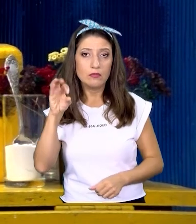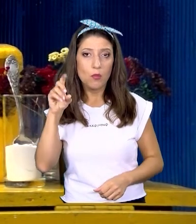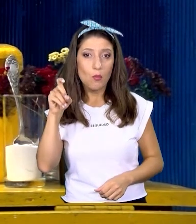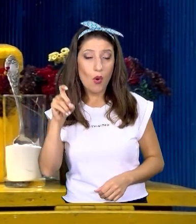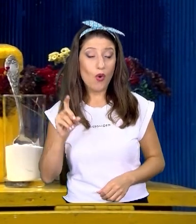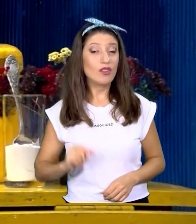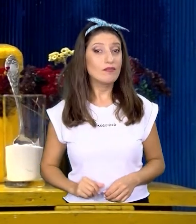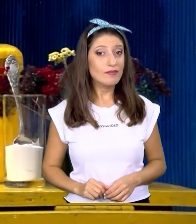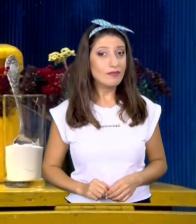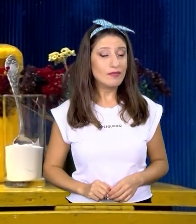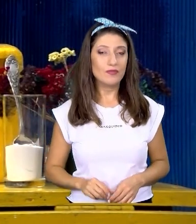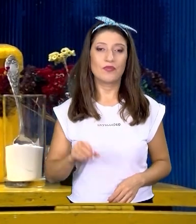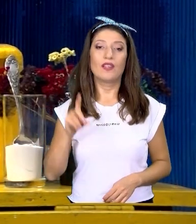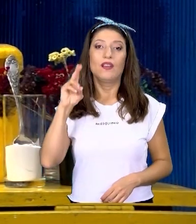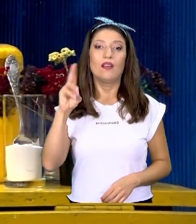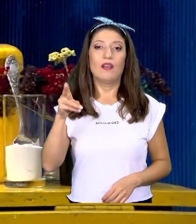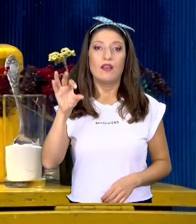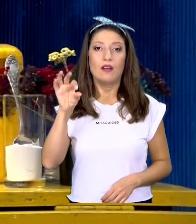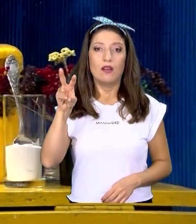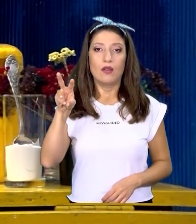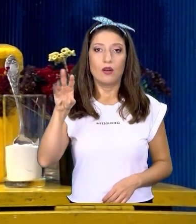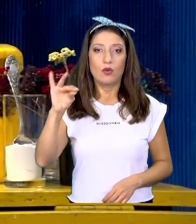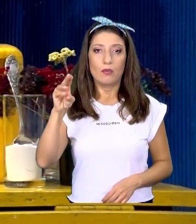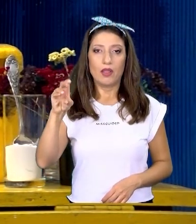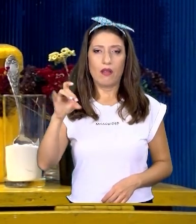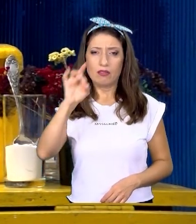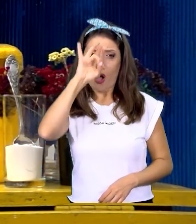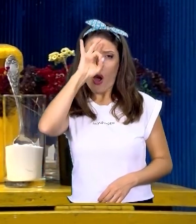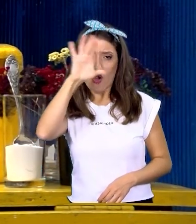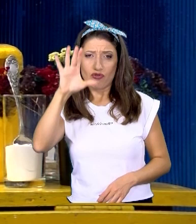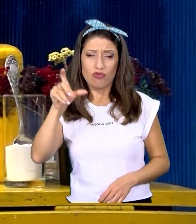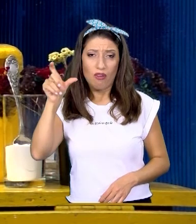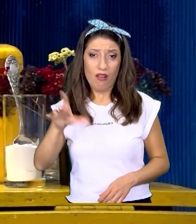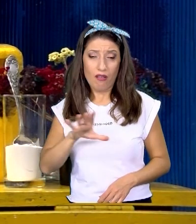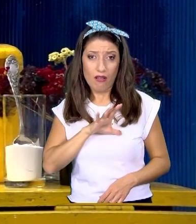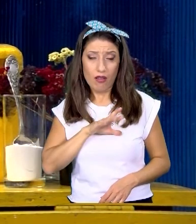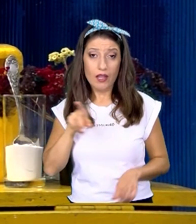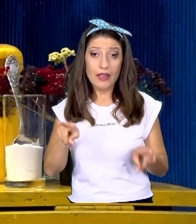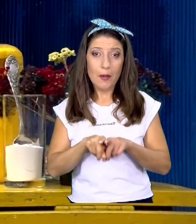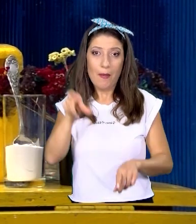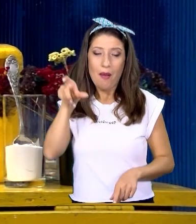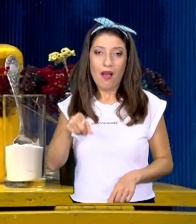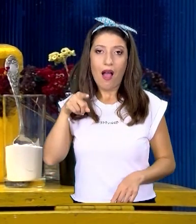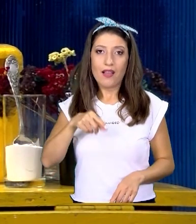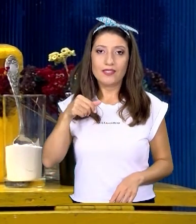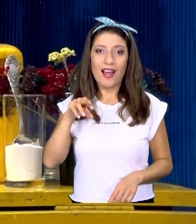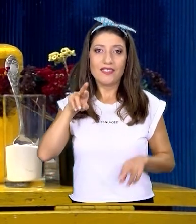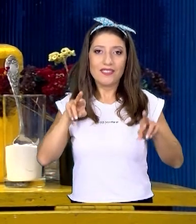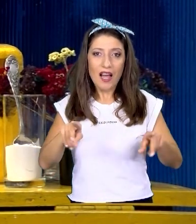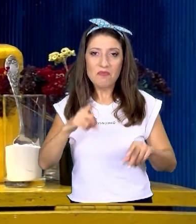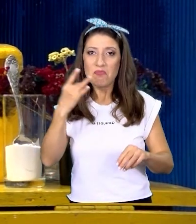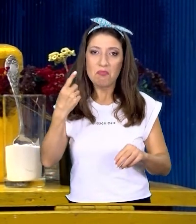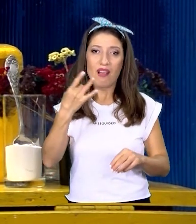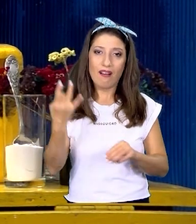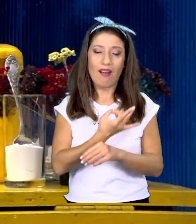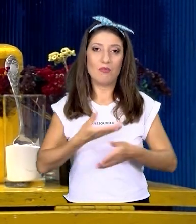Մոխ, բանն այն է, որ Կոմիտասը հանճար էր, նման մարդիկ հազար տարին մեկ